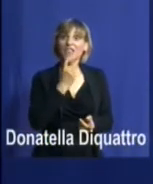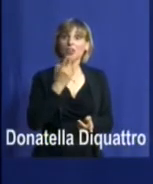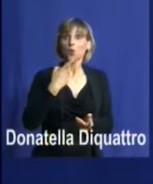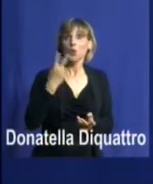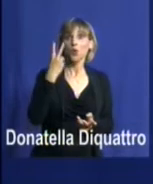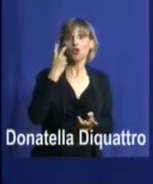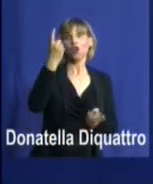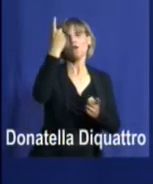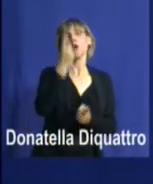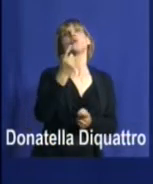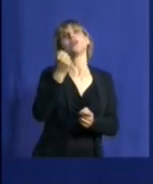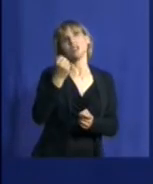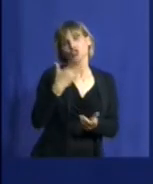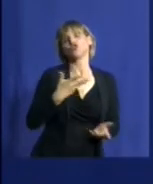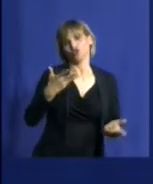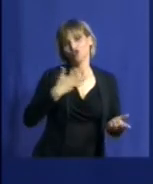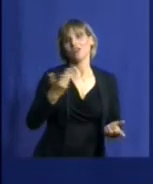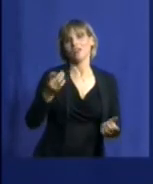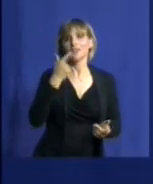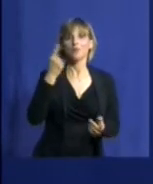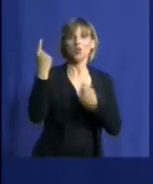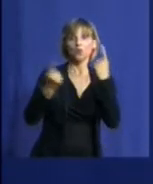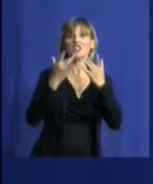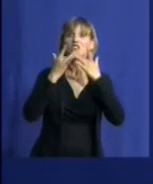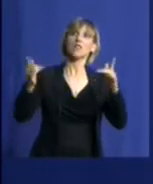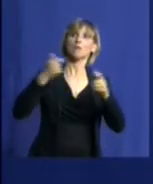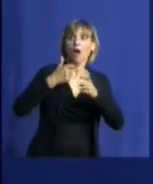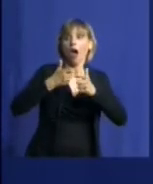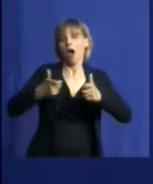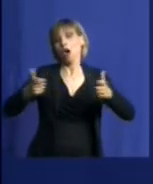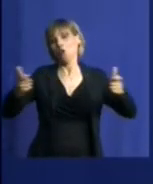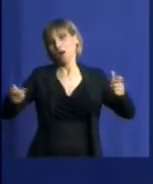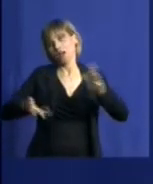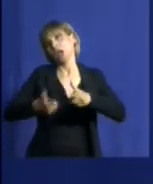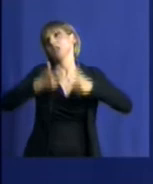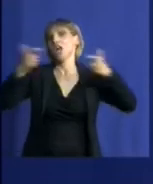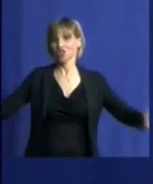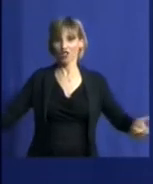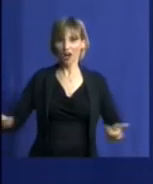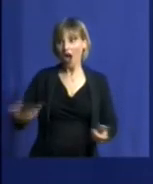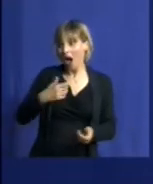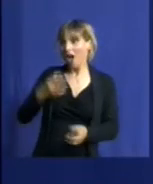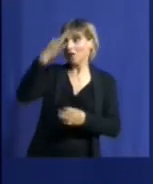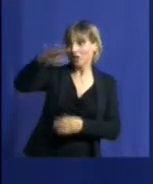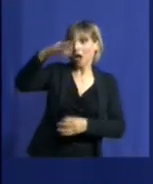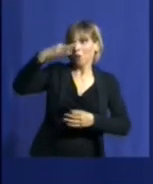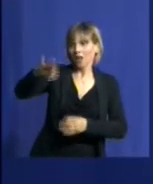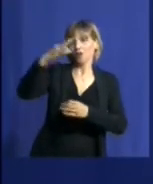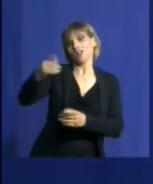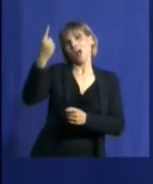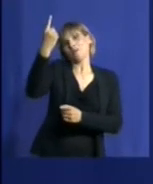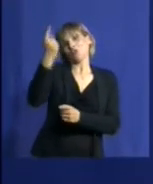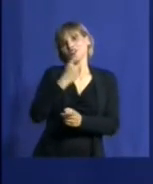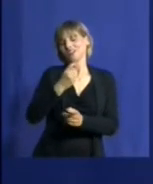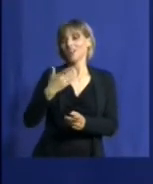a ingigantire... Oh, troviamo questo difetto perché se no sta ragazza è troppo piena di pregi. No, poi